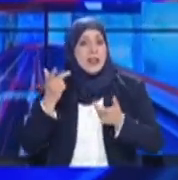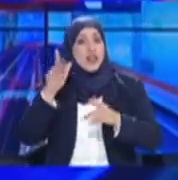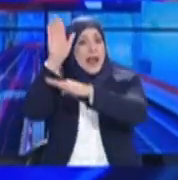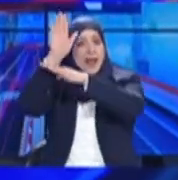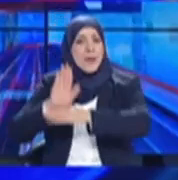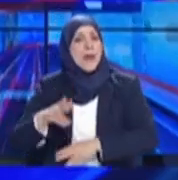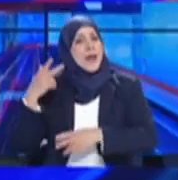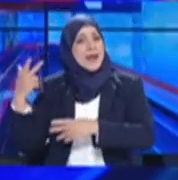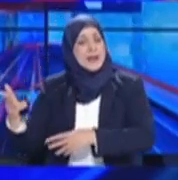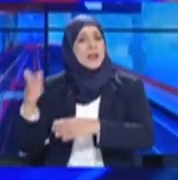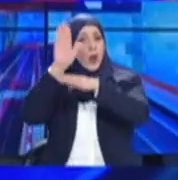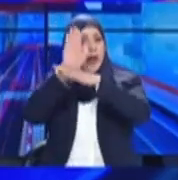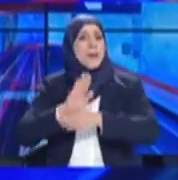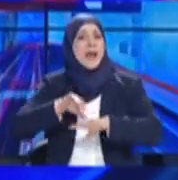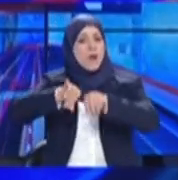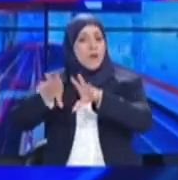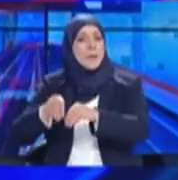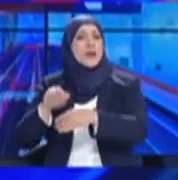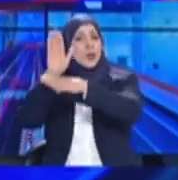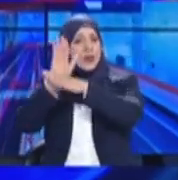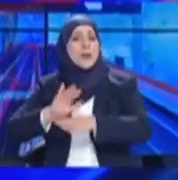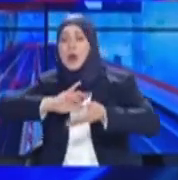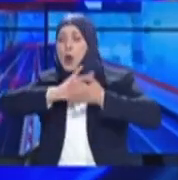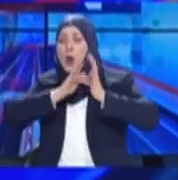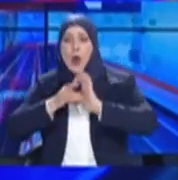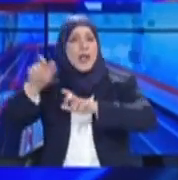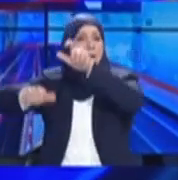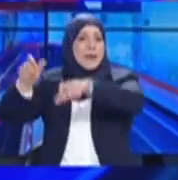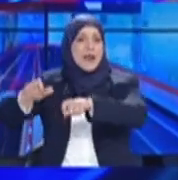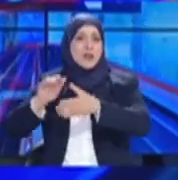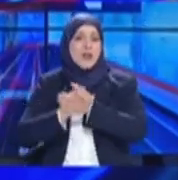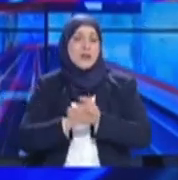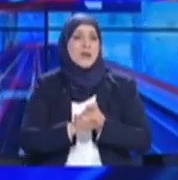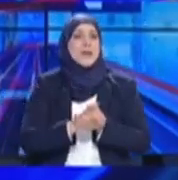وفيه مرض خاصه من اصحاب الامراض المزمنه قرانا